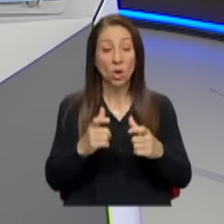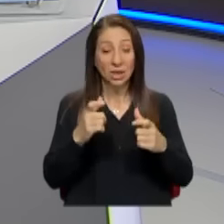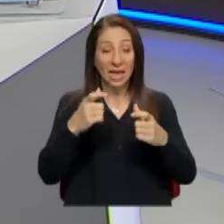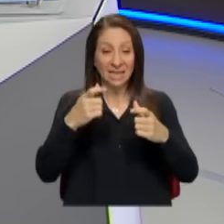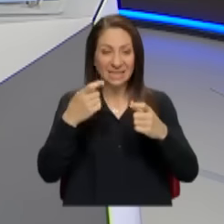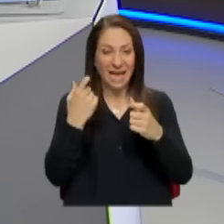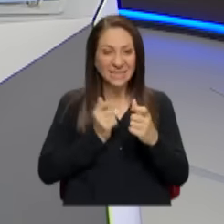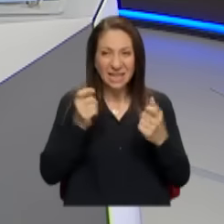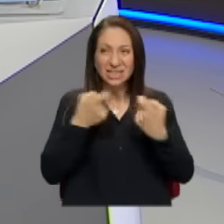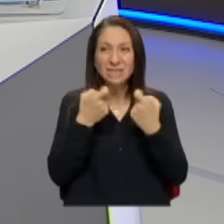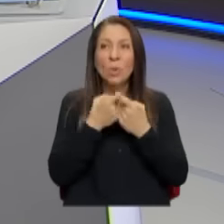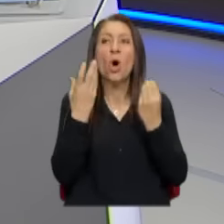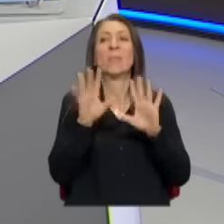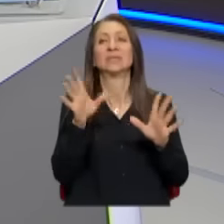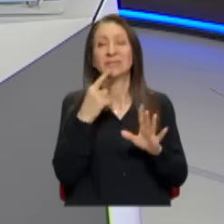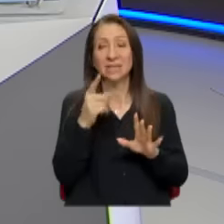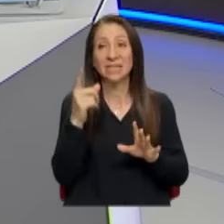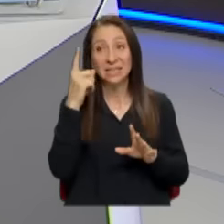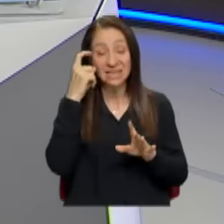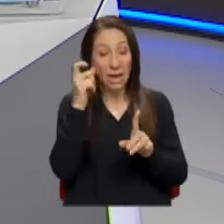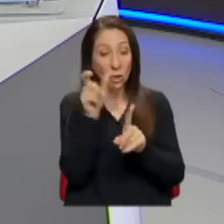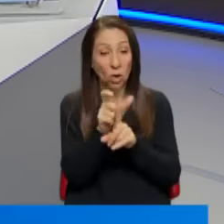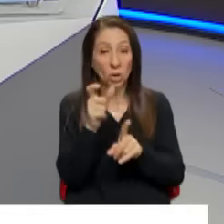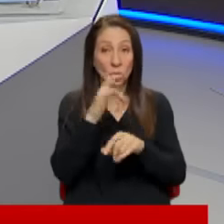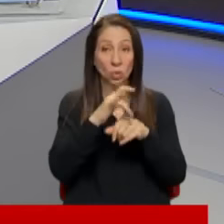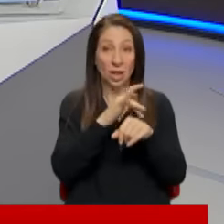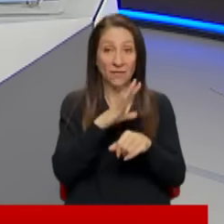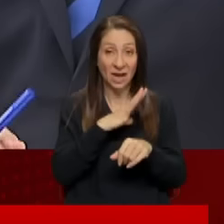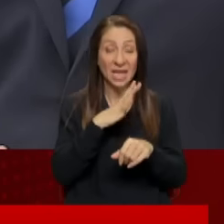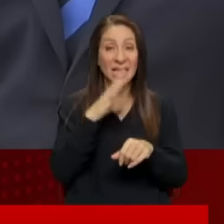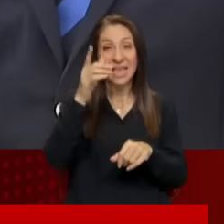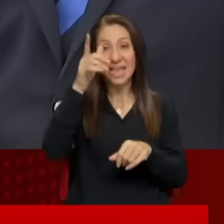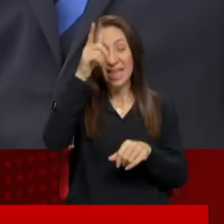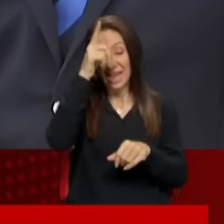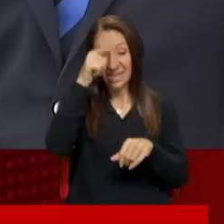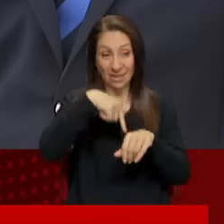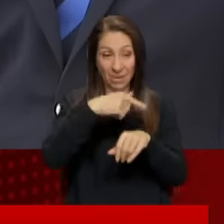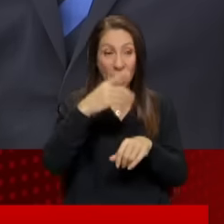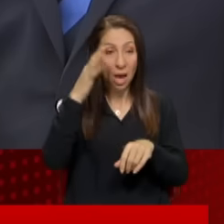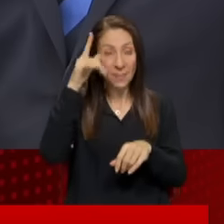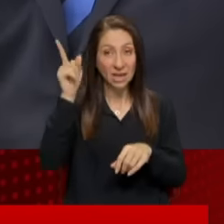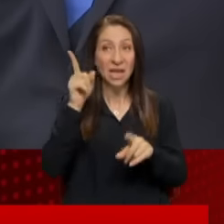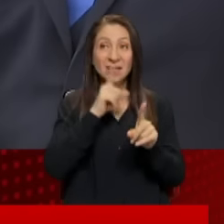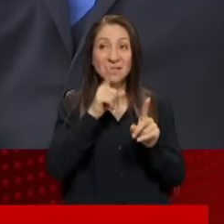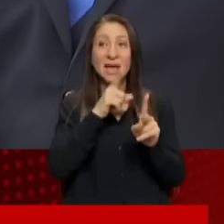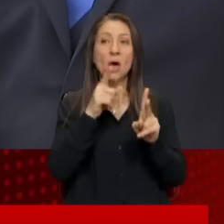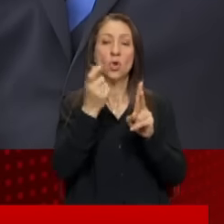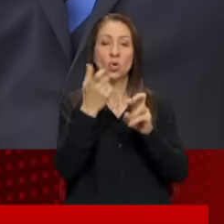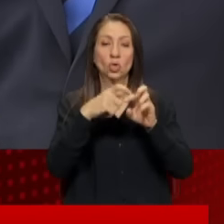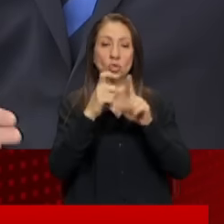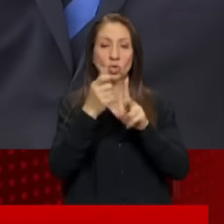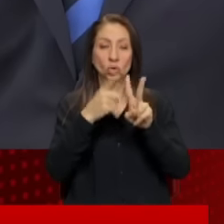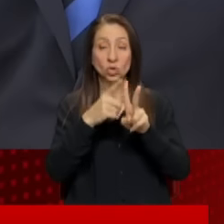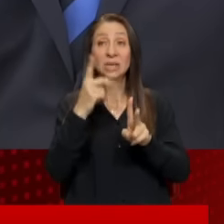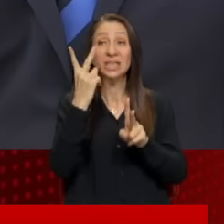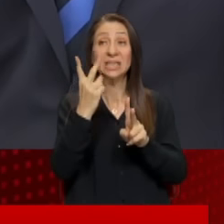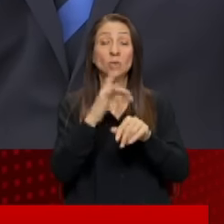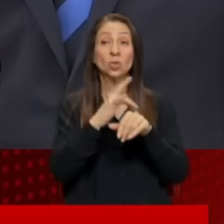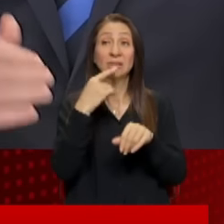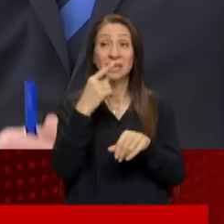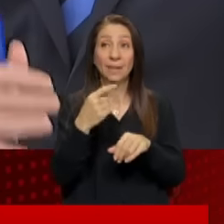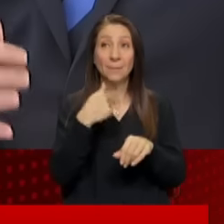körüklememe çağrıları demiştik. İsrail'i koruyan ülkeler vardı. İran'ın saldırıları sırasında Amerika Birleşik Devletleri, İngiltere ve Ürdün'ü biliyorduk. Evet. Dün iki ülke daha